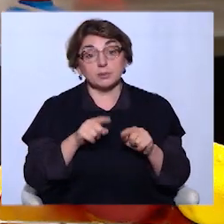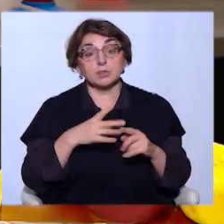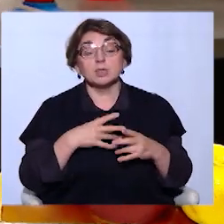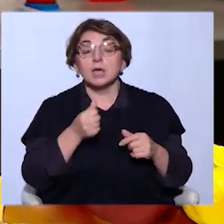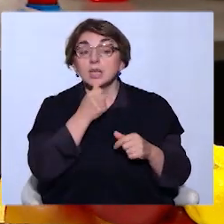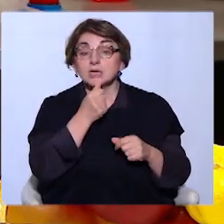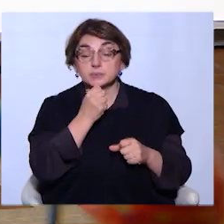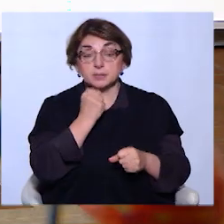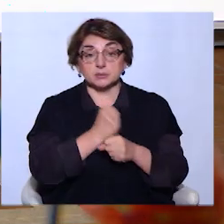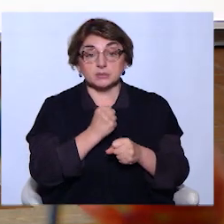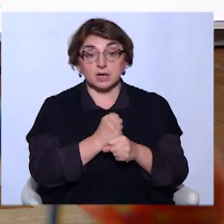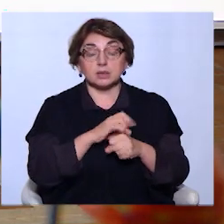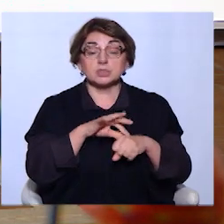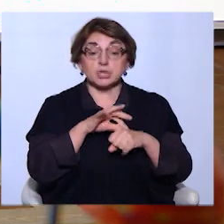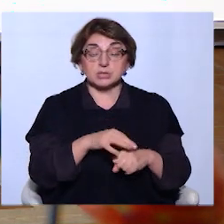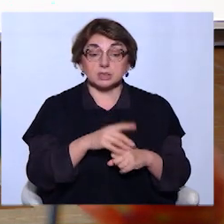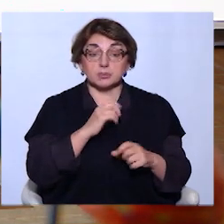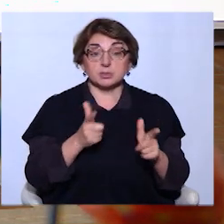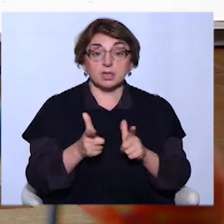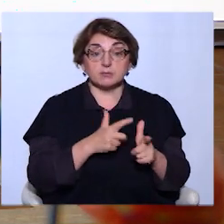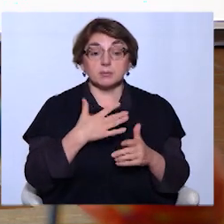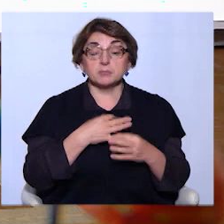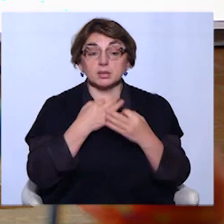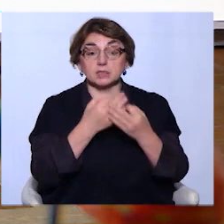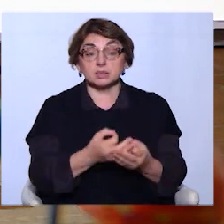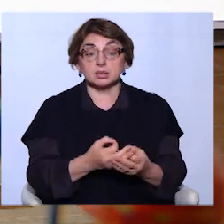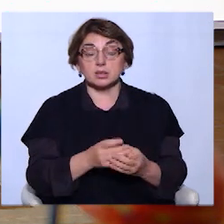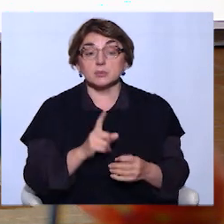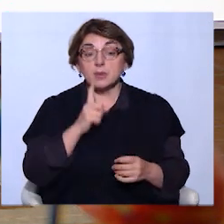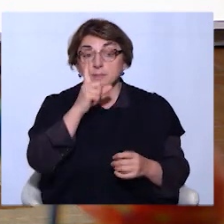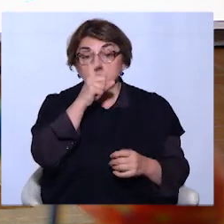მოვემზადოთ ექსპერიმენტისათვის და მე მინდა გითხრათ, რომ